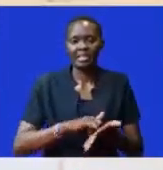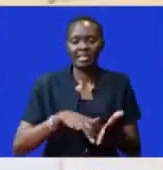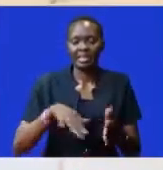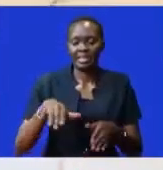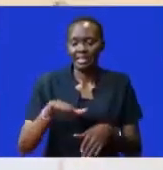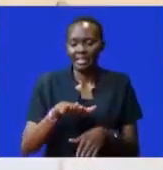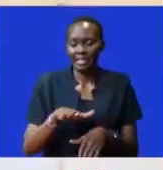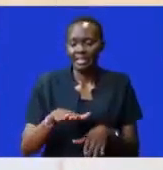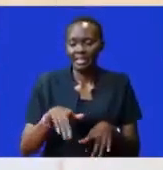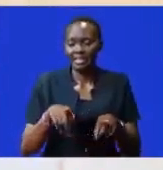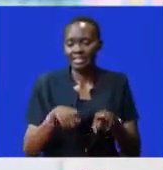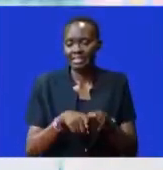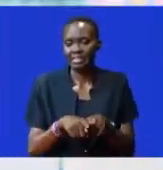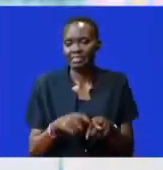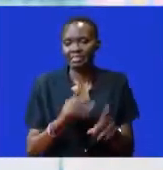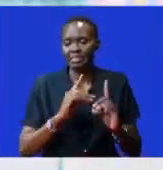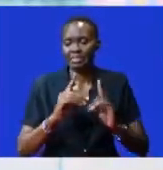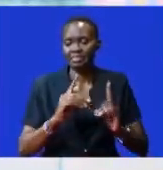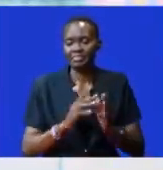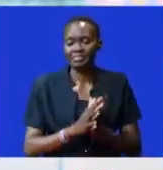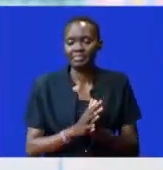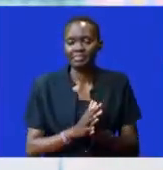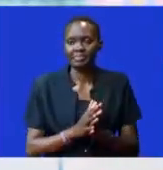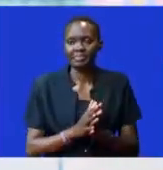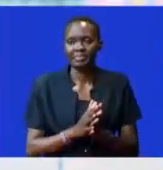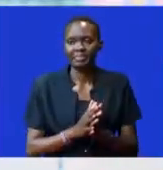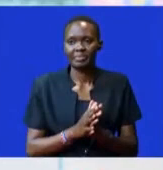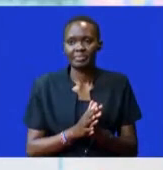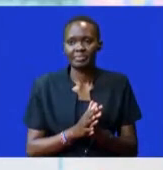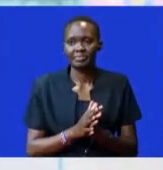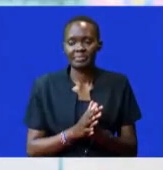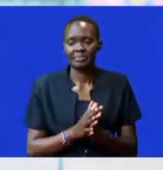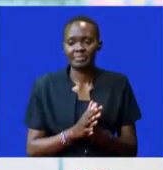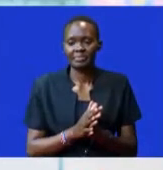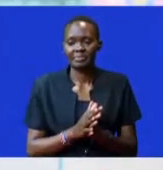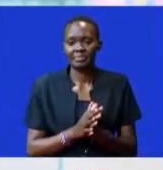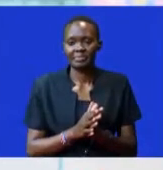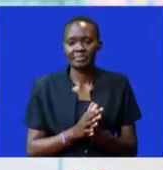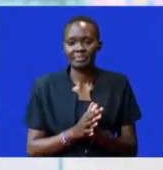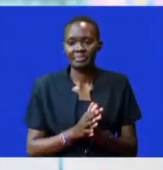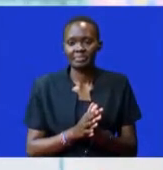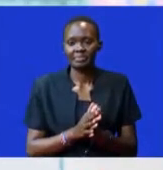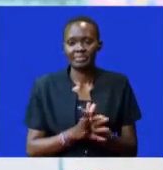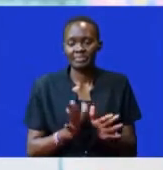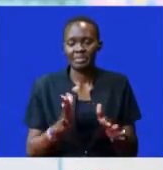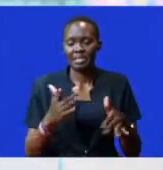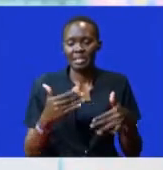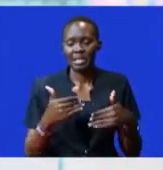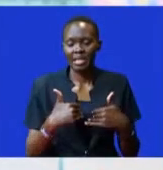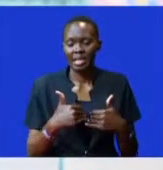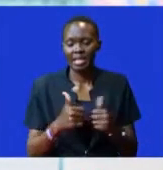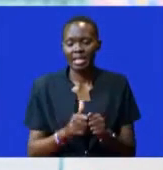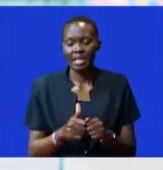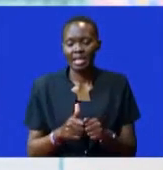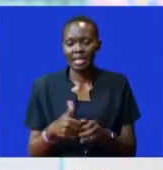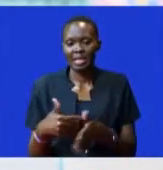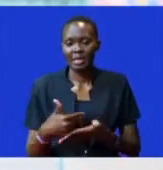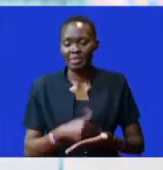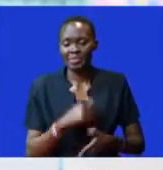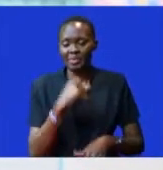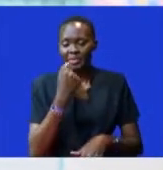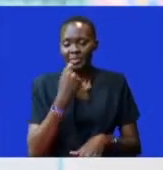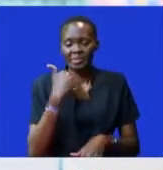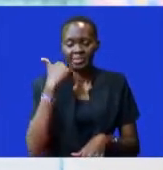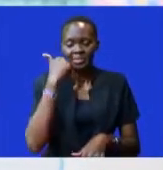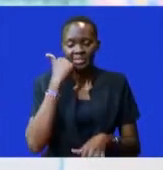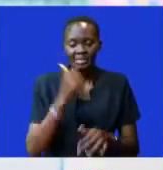maket kod mayo osebedo kakaloe. Ma en gi nyathi matuo kanyo, ma idwaro 90,000,